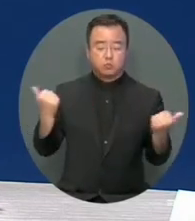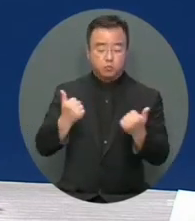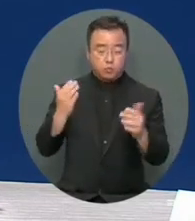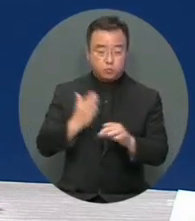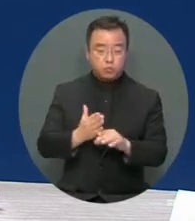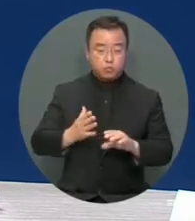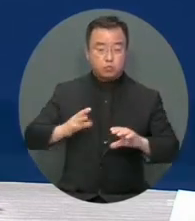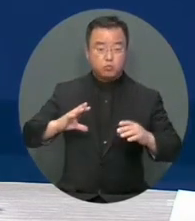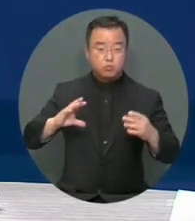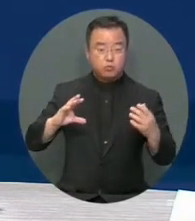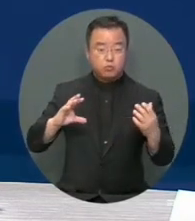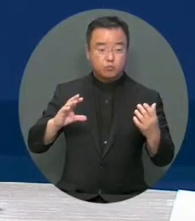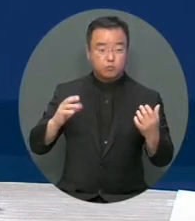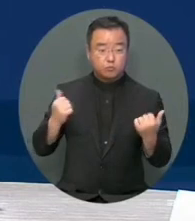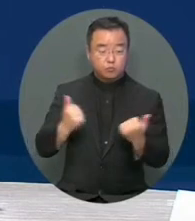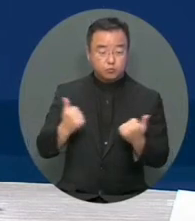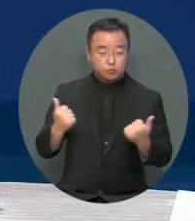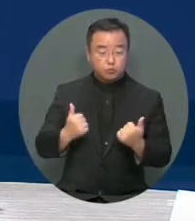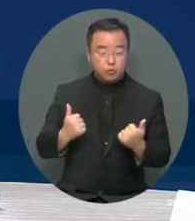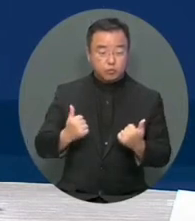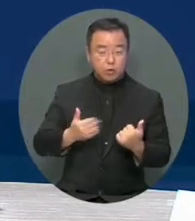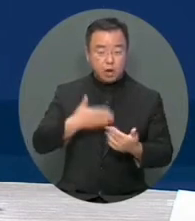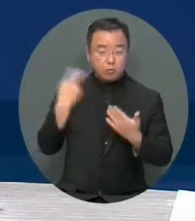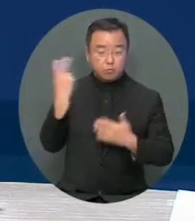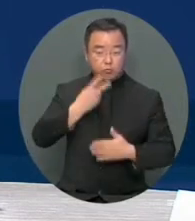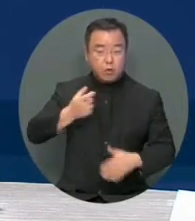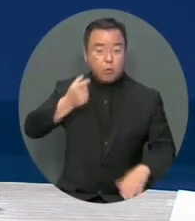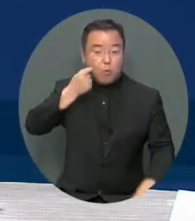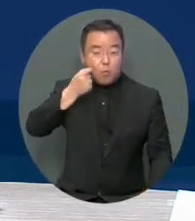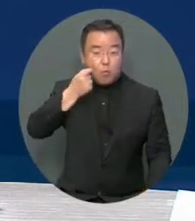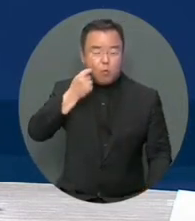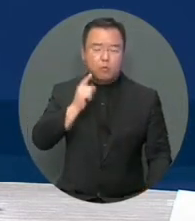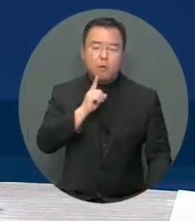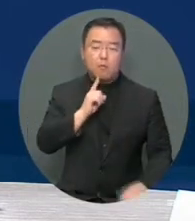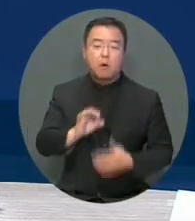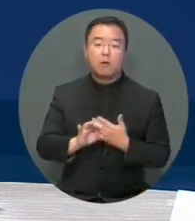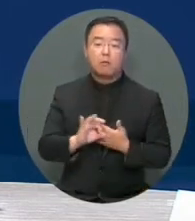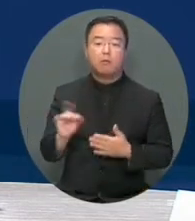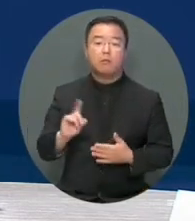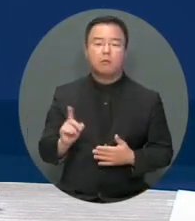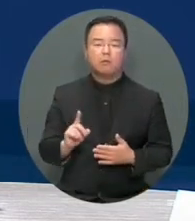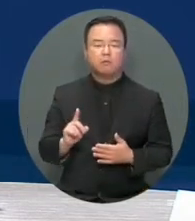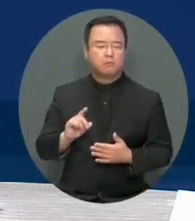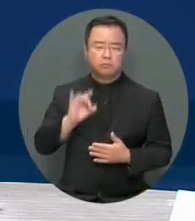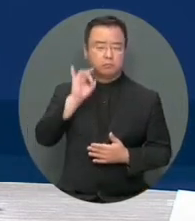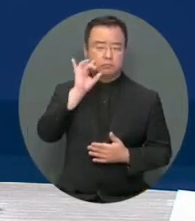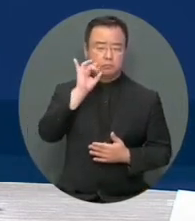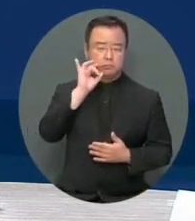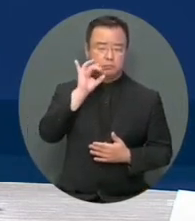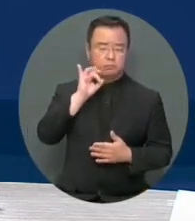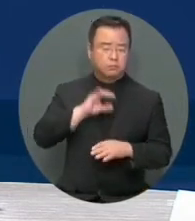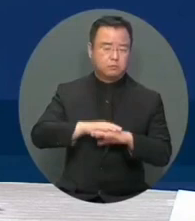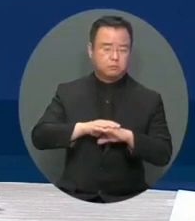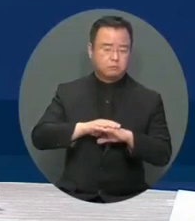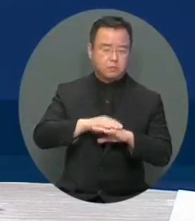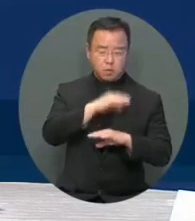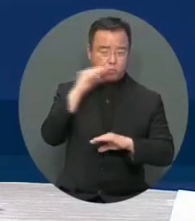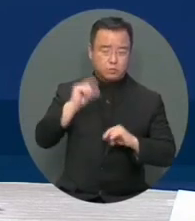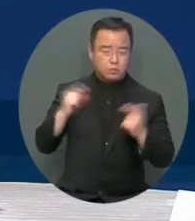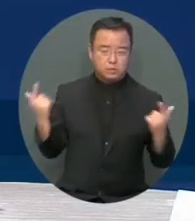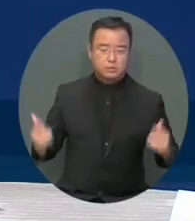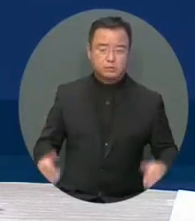법관이 발부한 영장에 관계없이 압수수색을 못한다 이렇게 하는 것은 옳지 않다고 생각합니다.